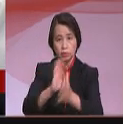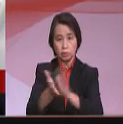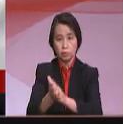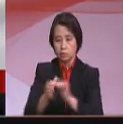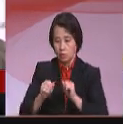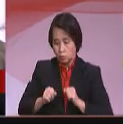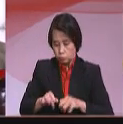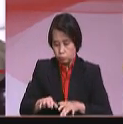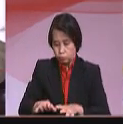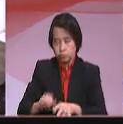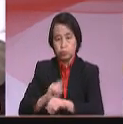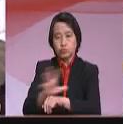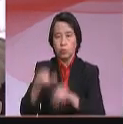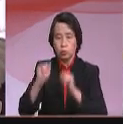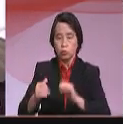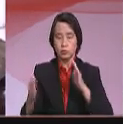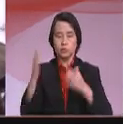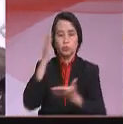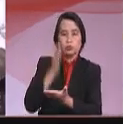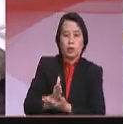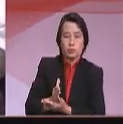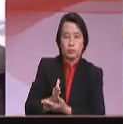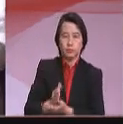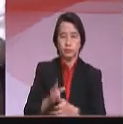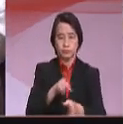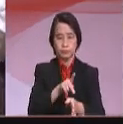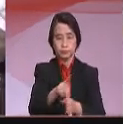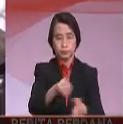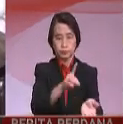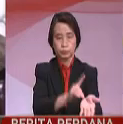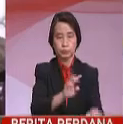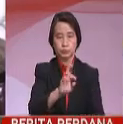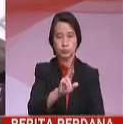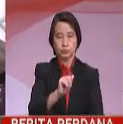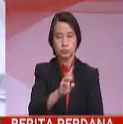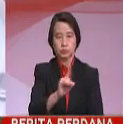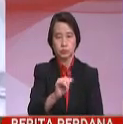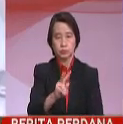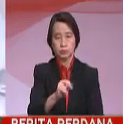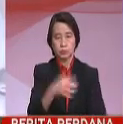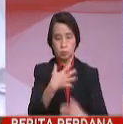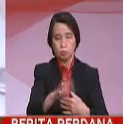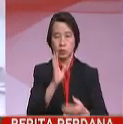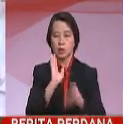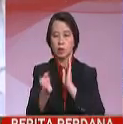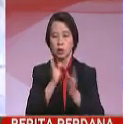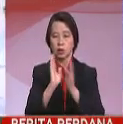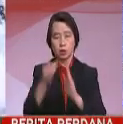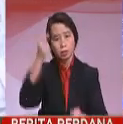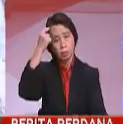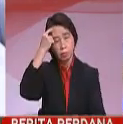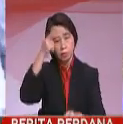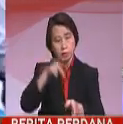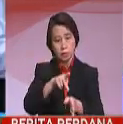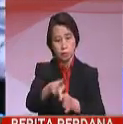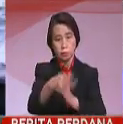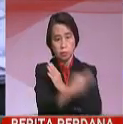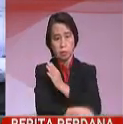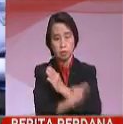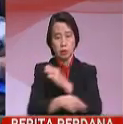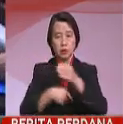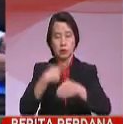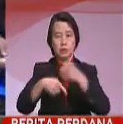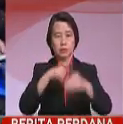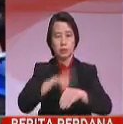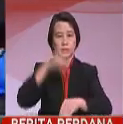penularan COVID-19 dapat disekat. Profesor Datuk Dr. Radwan ditemui selepas bual bicara minda Profesor Negara mengenai